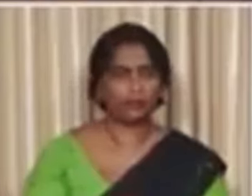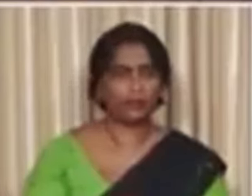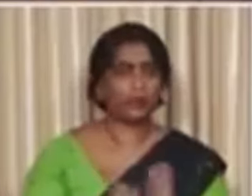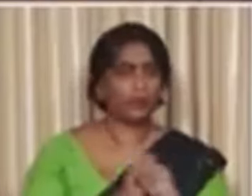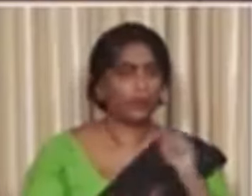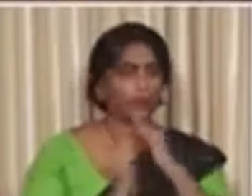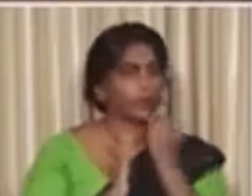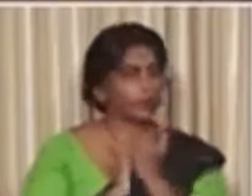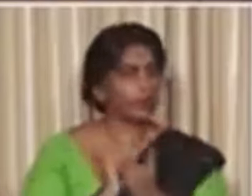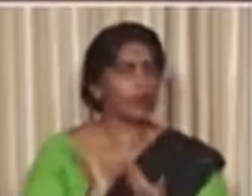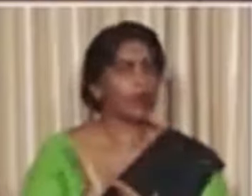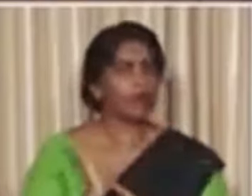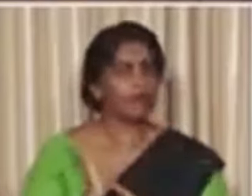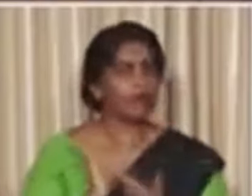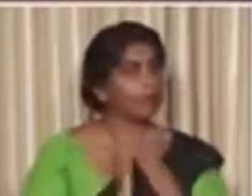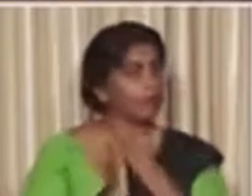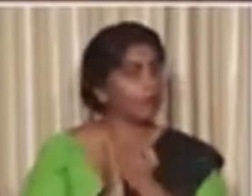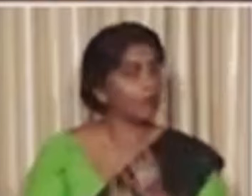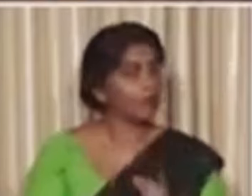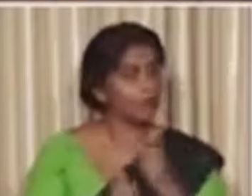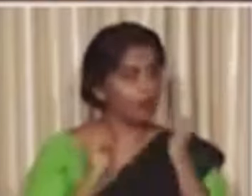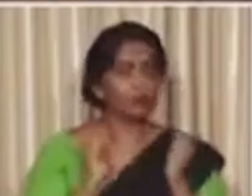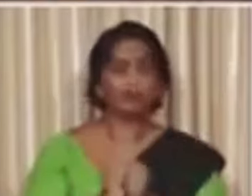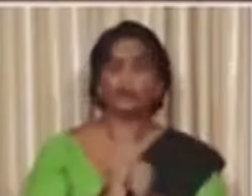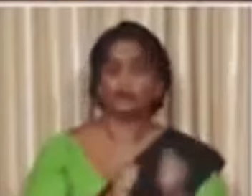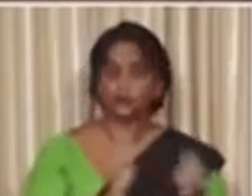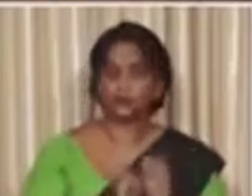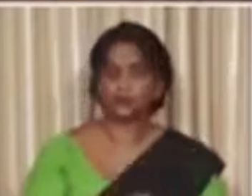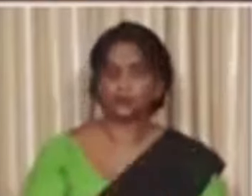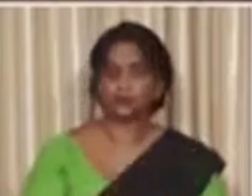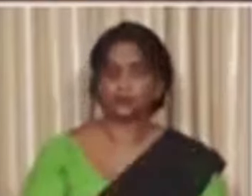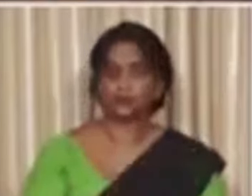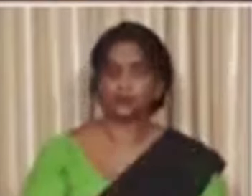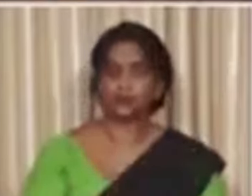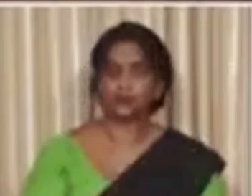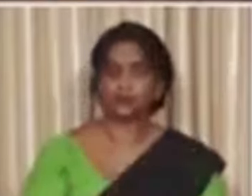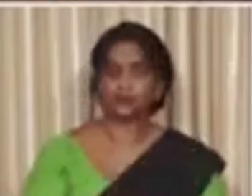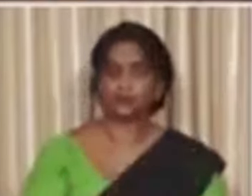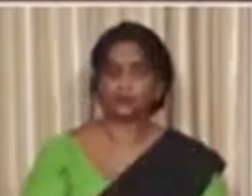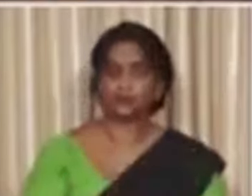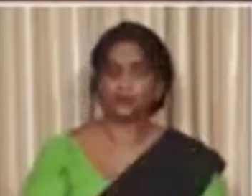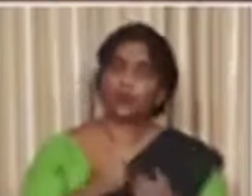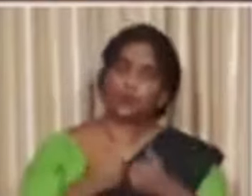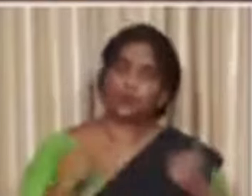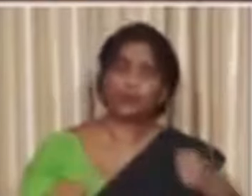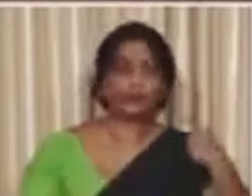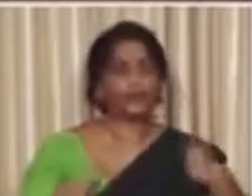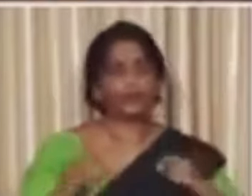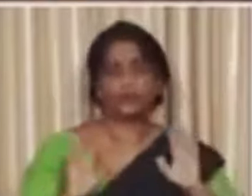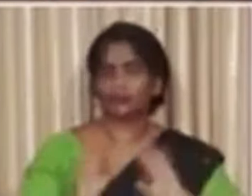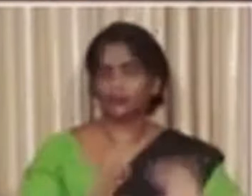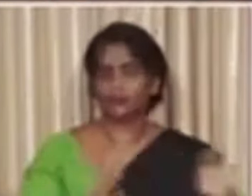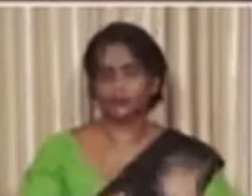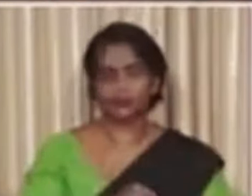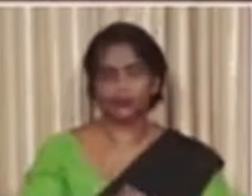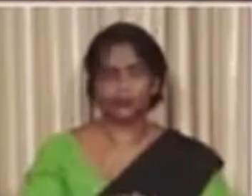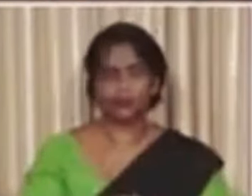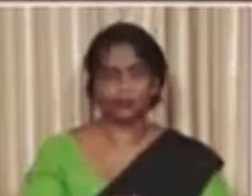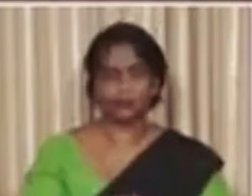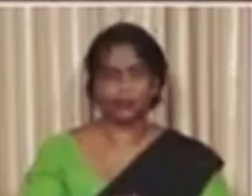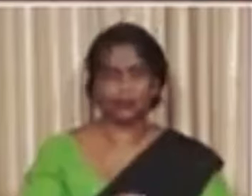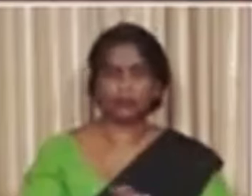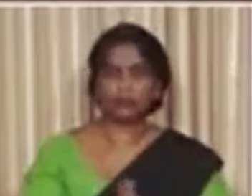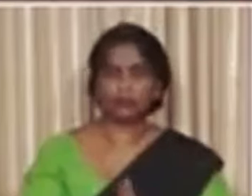පාර්ලිමේන්තුවේ න්‍යාය පත්‍රයක් තියෙනවා. න්‍යාය පත්‍රයට වැඩ කරන්න ඕන. ඒ නිසා ඔකට වෙනම විවාදයක් නෑ. ඒ නිසා අවස්ථාවාදීව හැසිරෙන්න